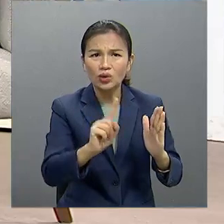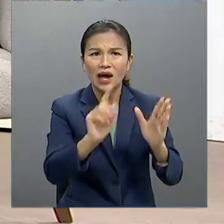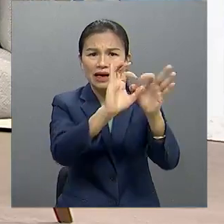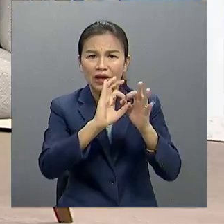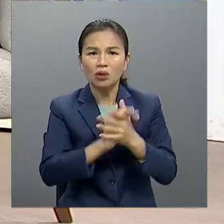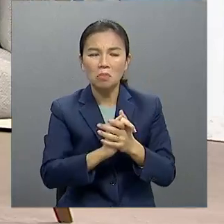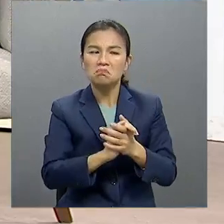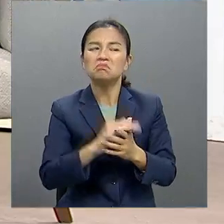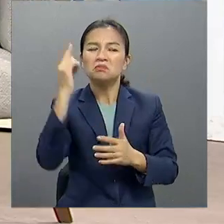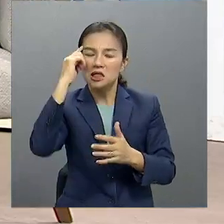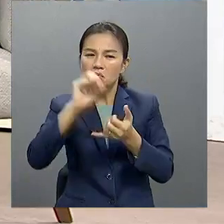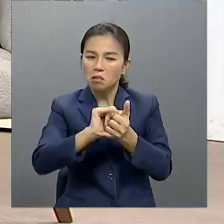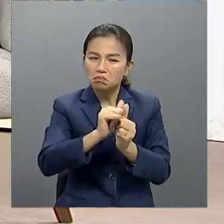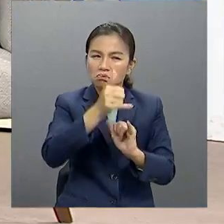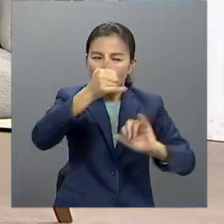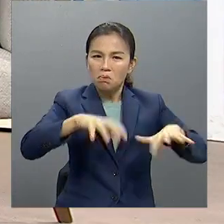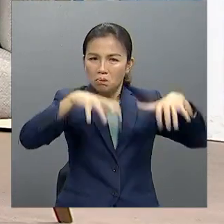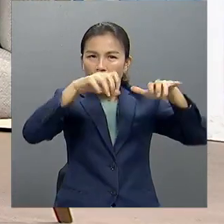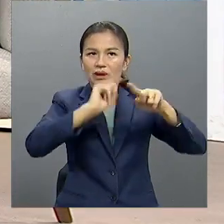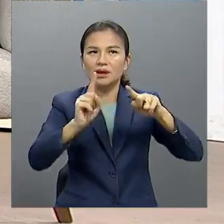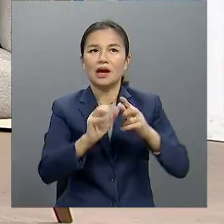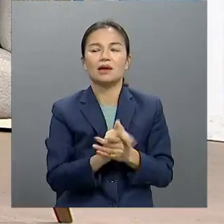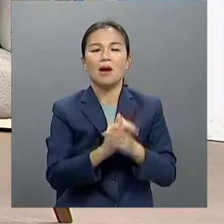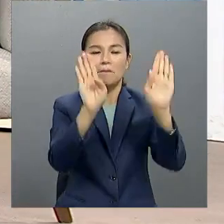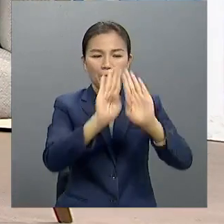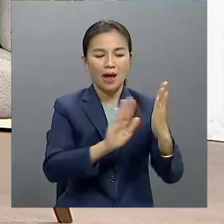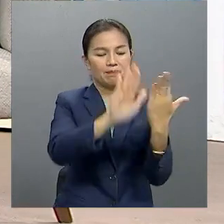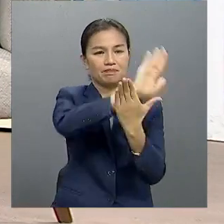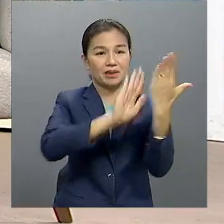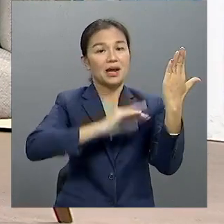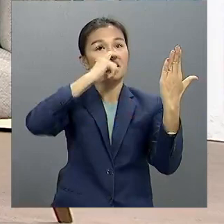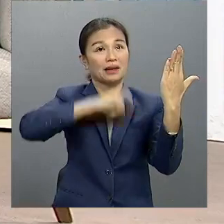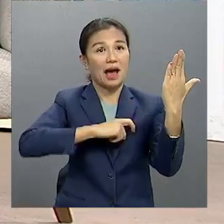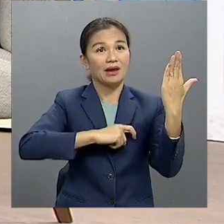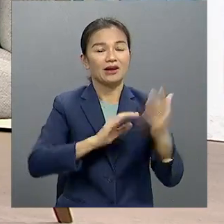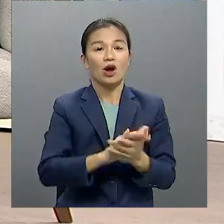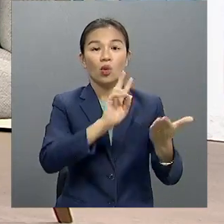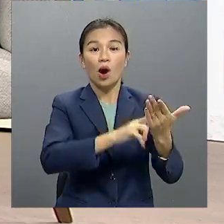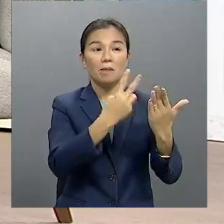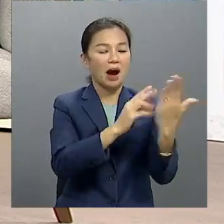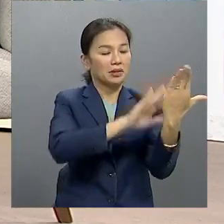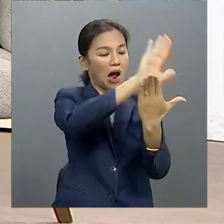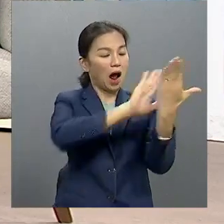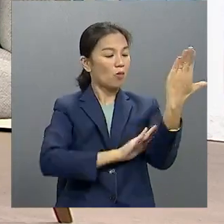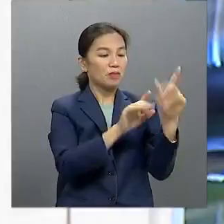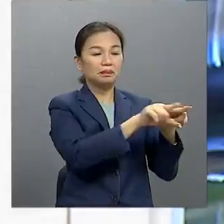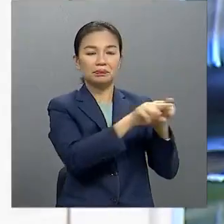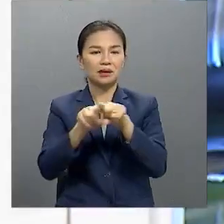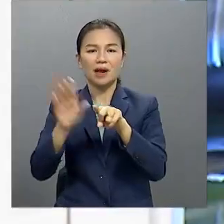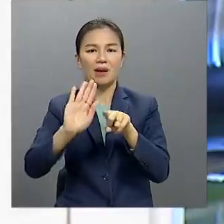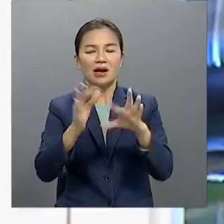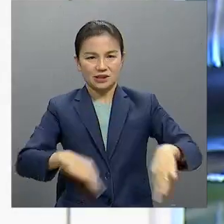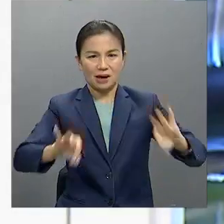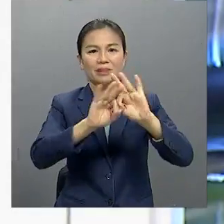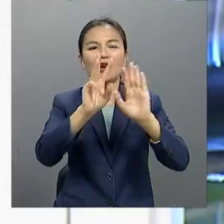ทของคนในประเทศเราดีกว่านะฮะ แ ต่ที่ทั้งนั้นก็ไม่ได้หมายความว่าจะต้องไปทางกันทุกที่นะสิ่งที่ควรจะมีก็คือวินัยแหละ ถูกต้อง ตั้ง